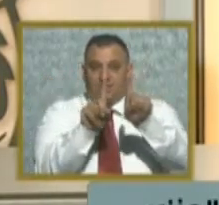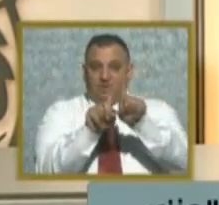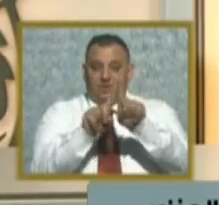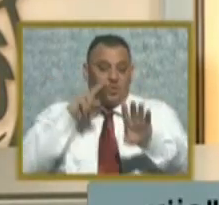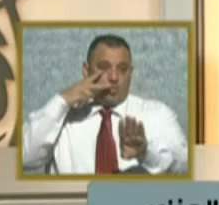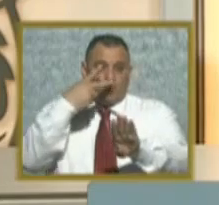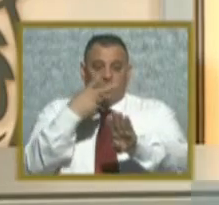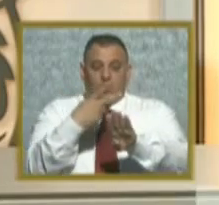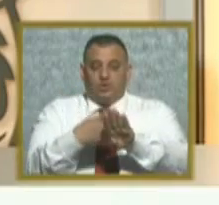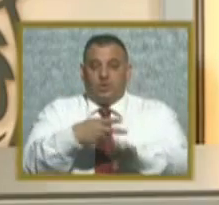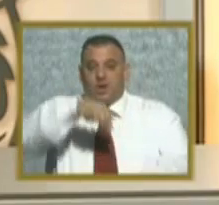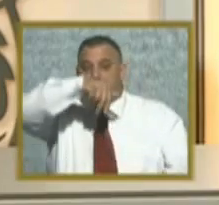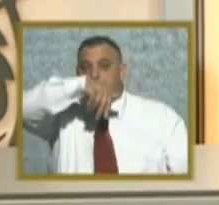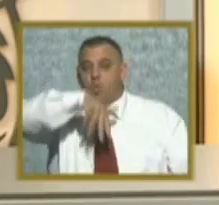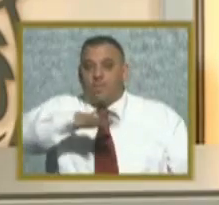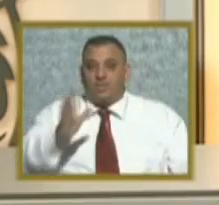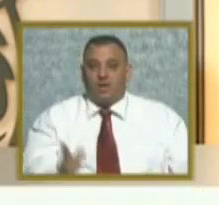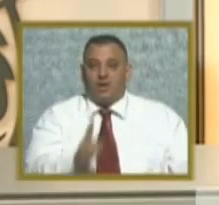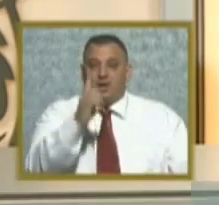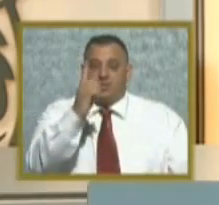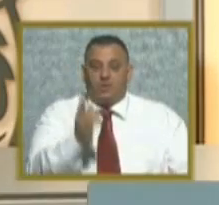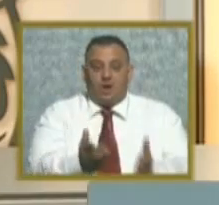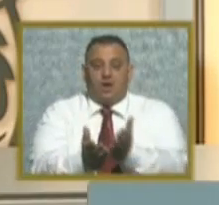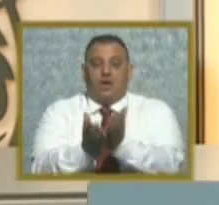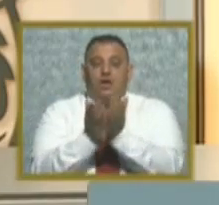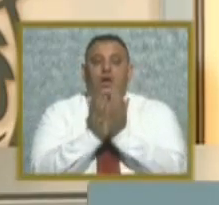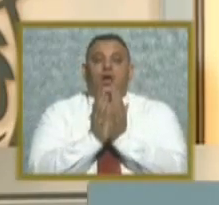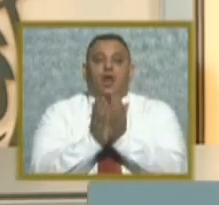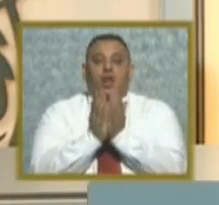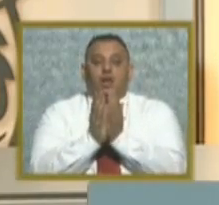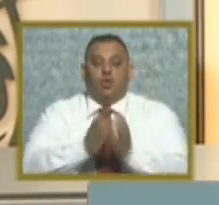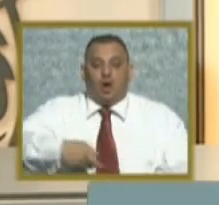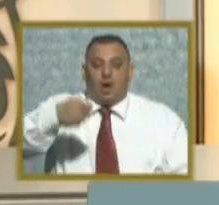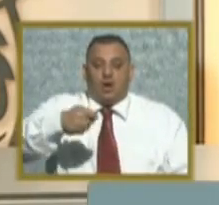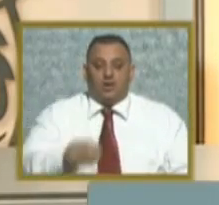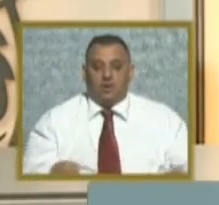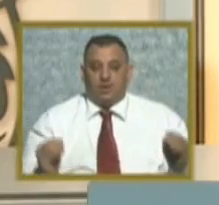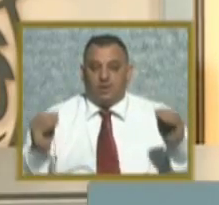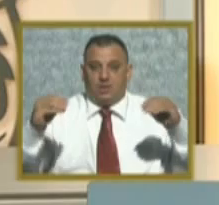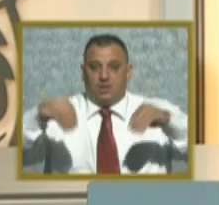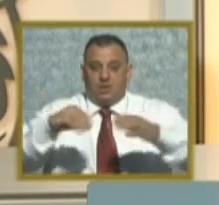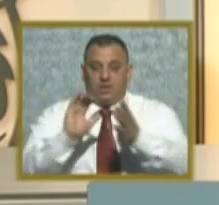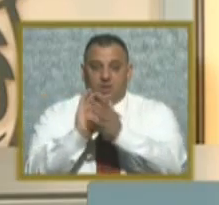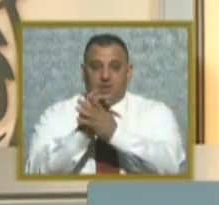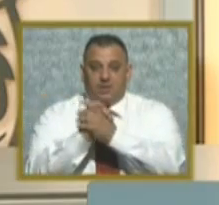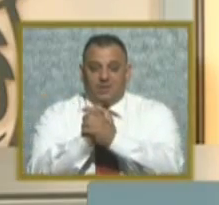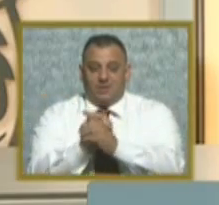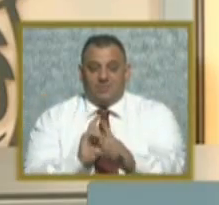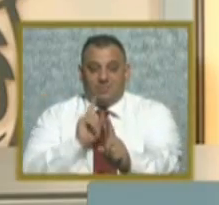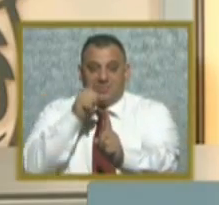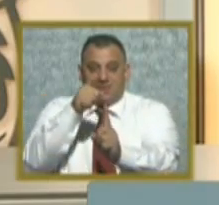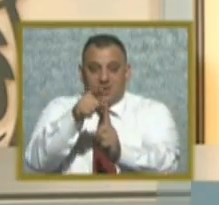الصالحين، وأشهد أن محمدا عبده ورسوله، إمام المتقين، صلى الله وسلم وبارك عليه وعلى آله